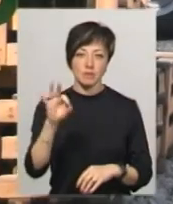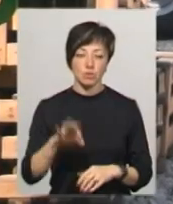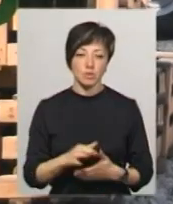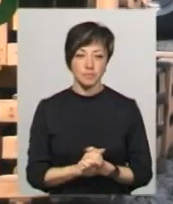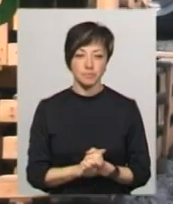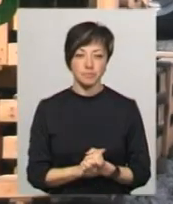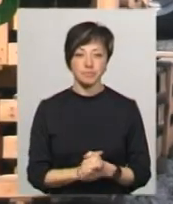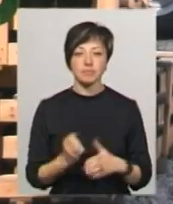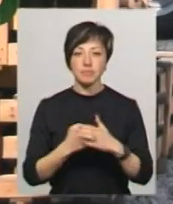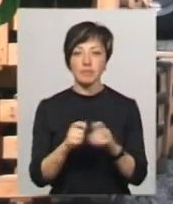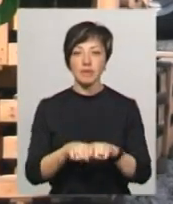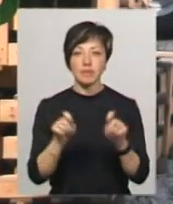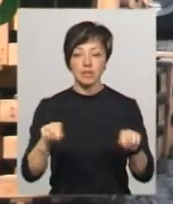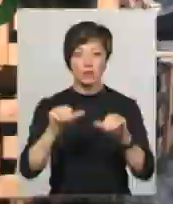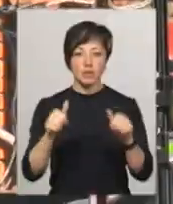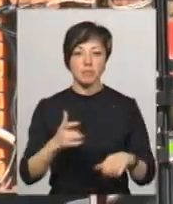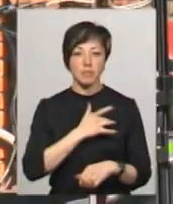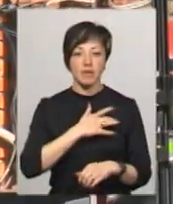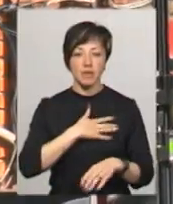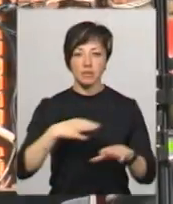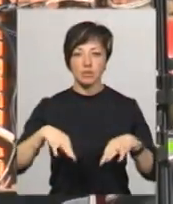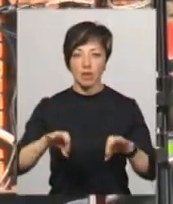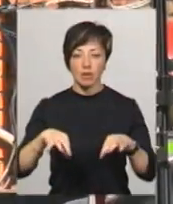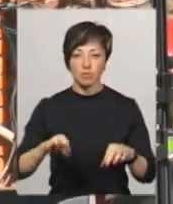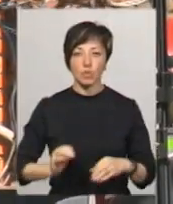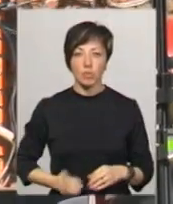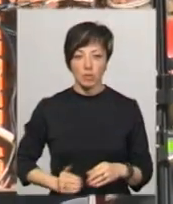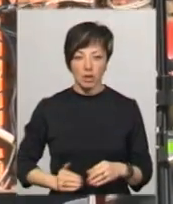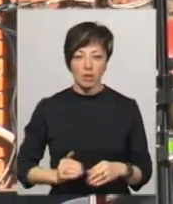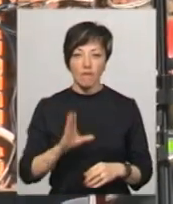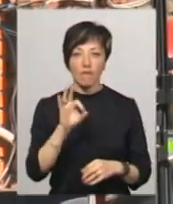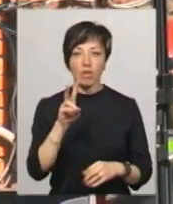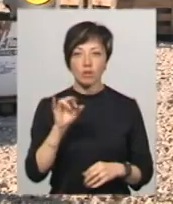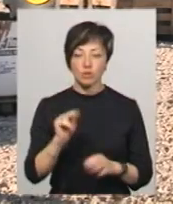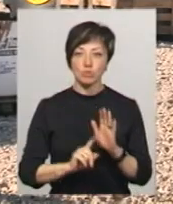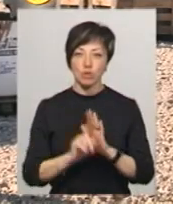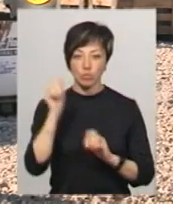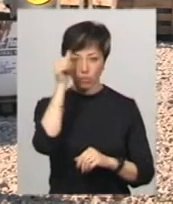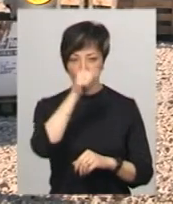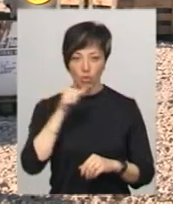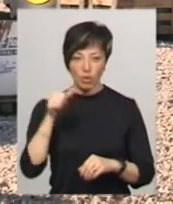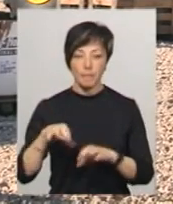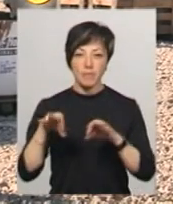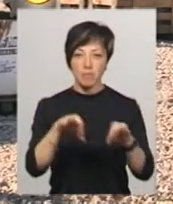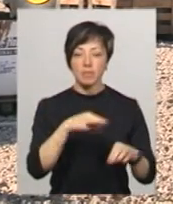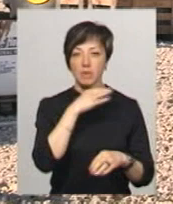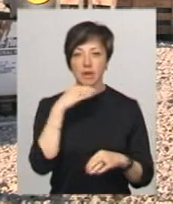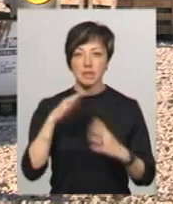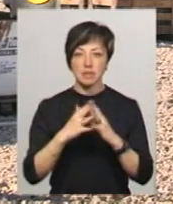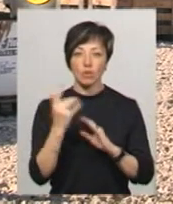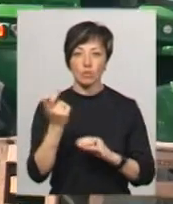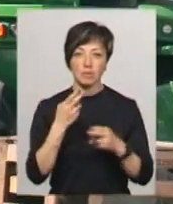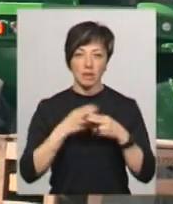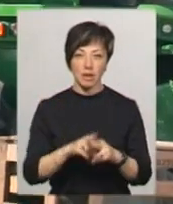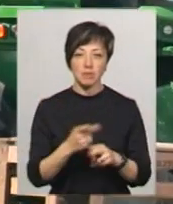Наметний склад відкритої типу приватної транспортної і логістичної компанії у Волочільську з початку року прибувають чимало сільгосптехніки,